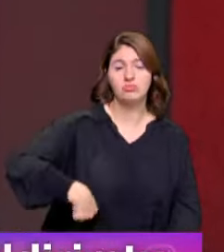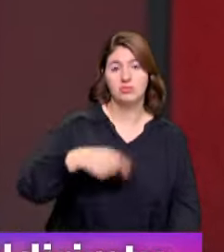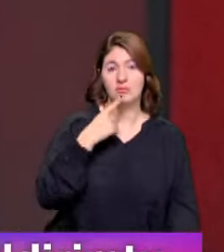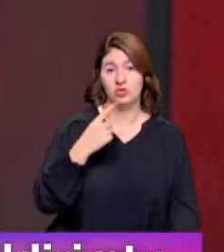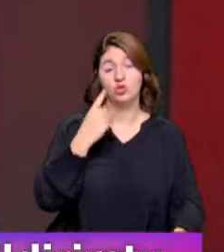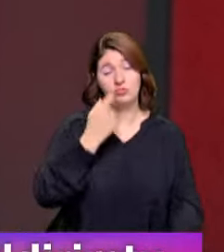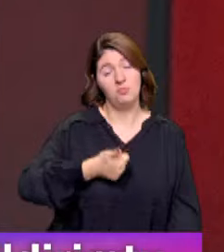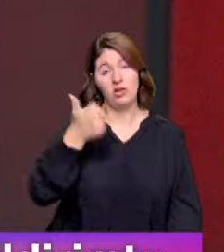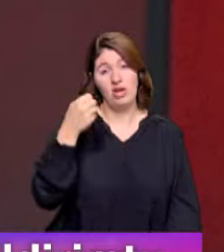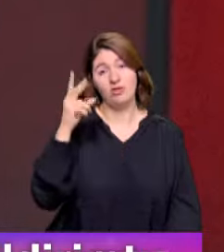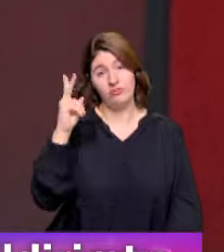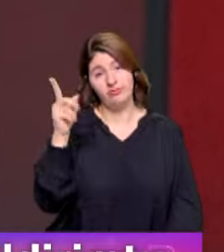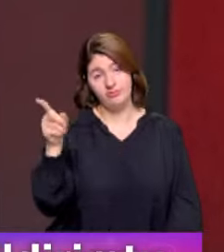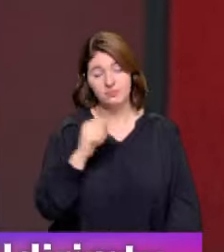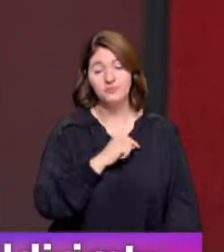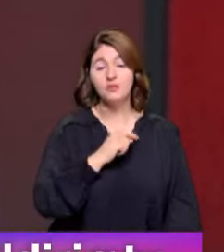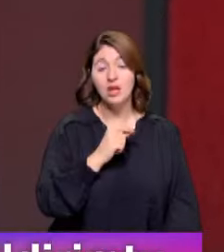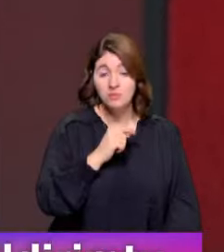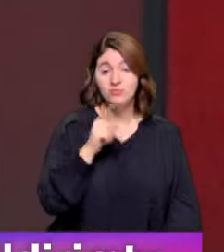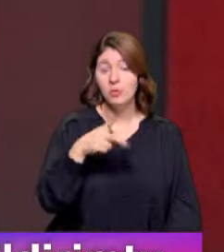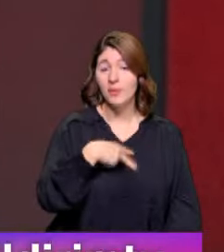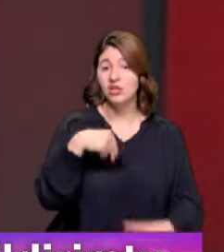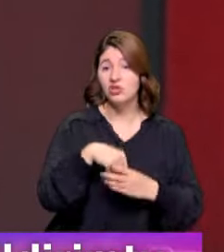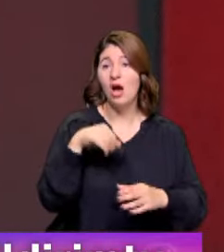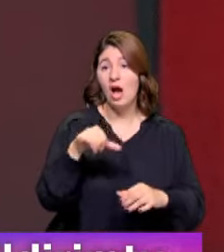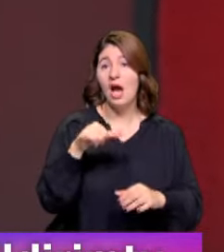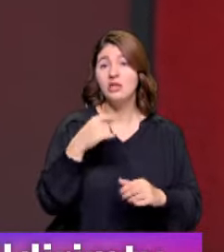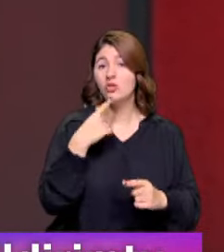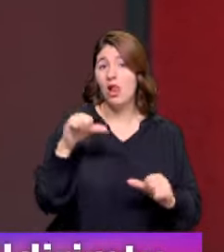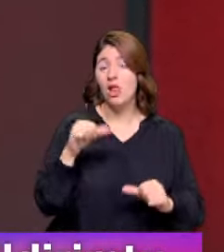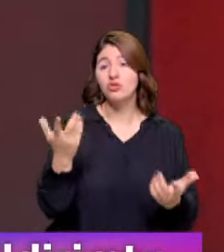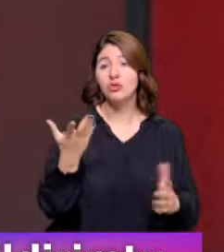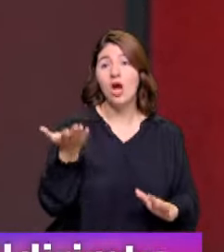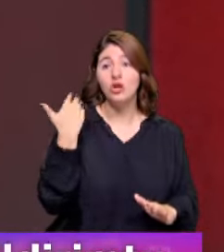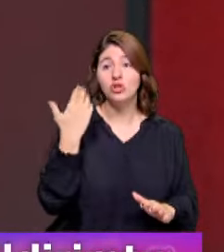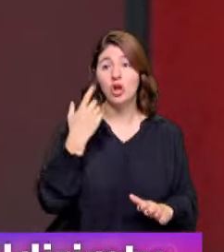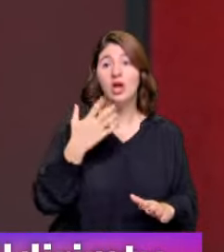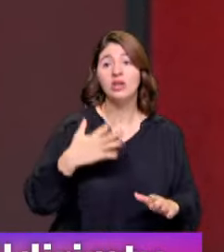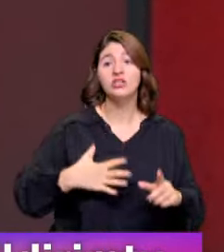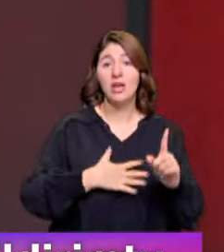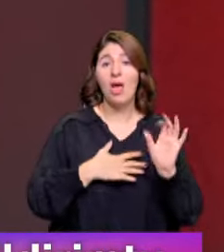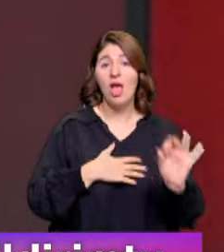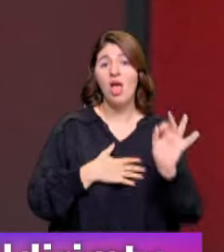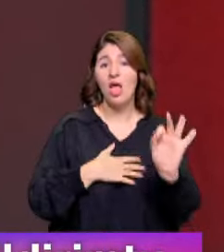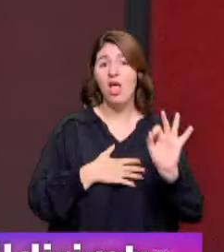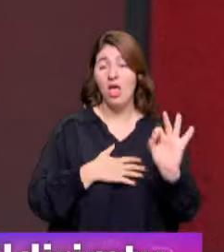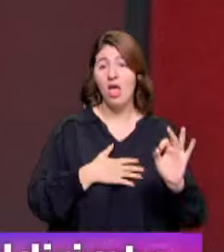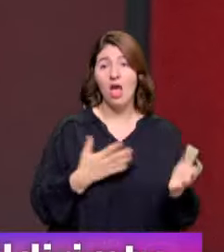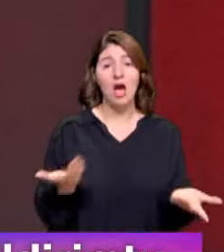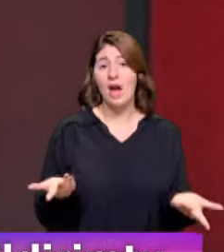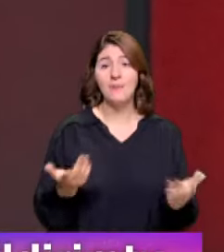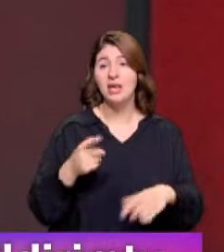Sayın Cumhurbaşkanı Erdoğan tarafından. Bu belediye için aynı şeyi söyleyemeyiz. Çünkü daha önce de Cumhuriyet Halk Partisi'ndeydi.